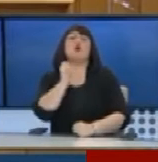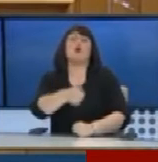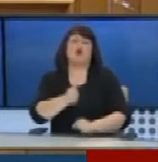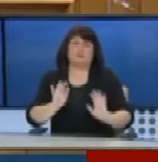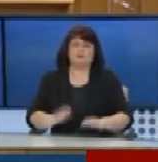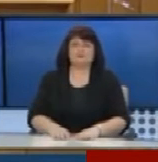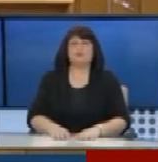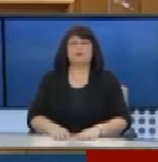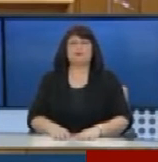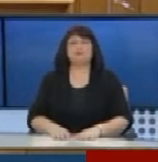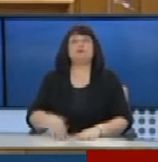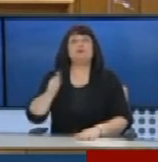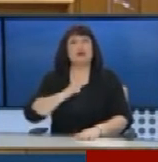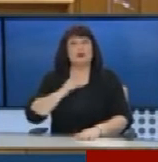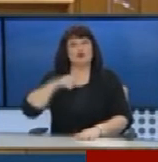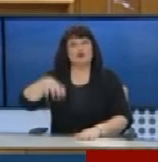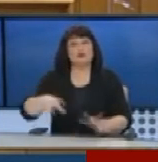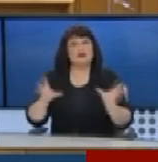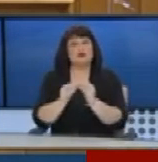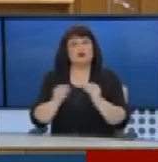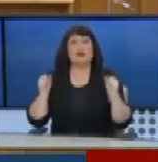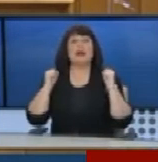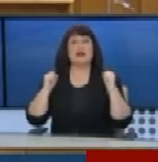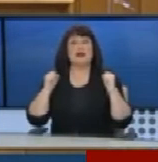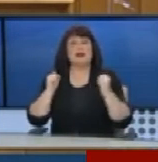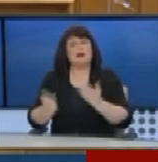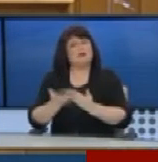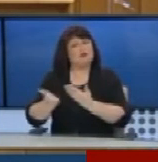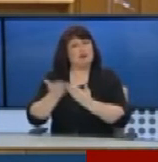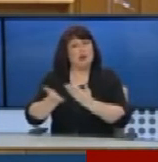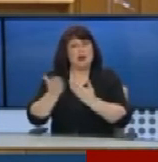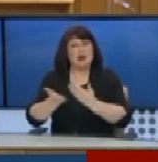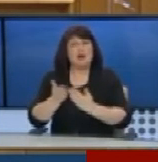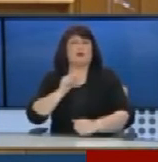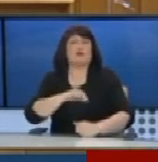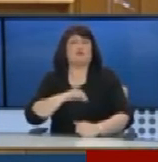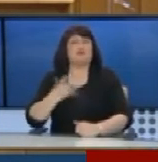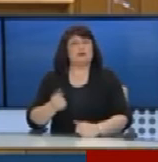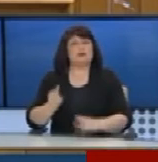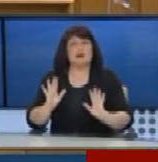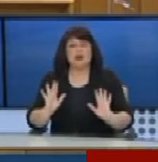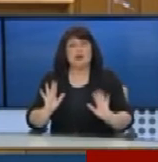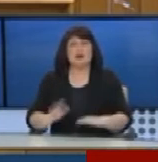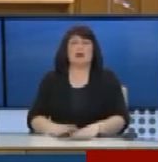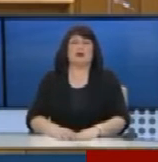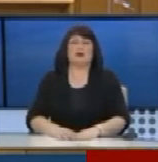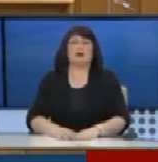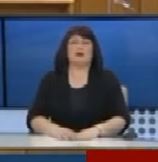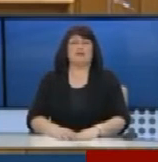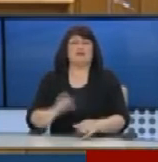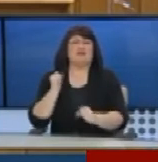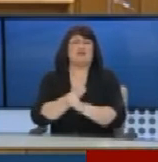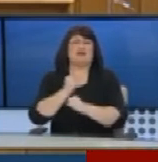Αντίθετα, ο ιδιωτικός τομέας της υγείας ενισχύθηκε, ωφελήθηκε συνειδητά από